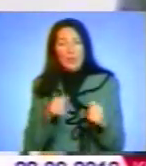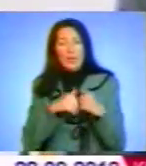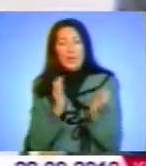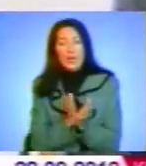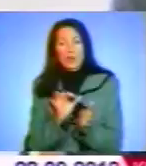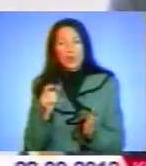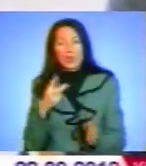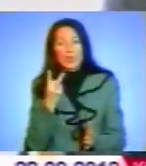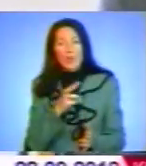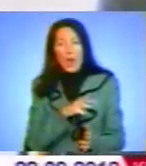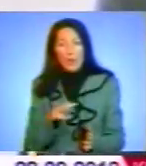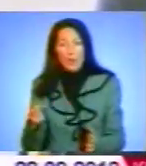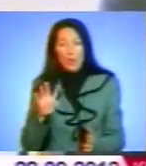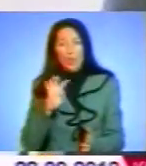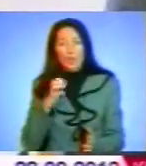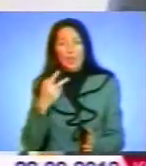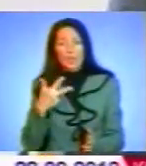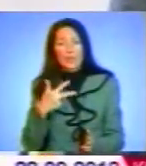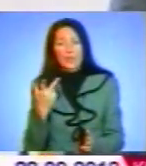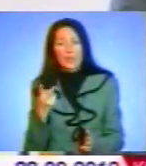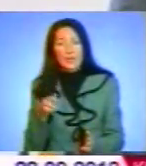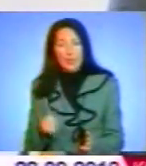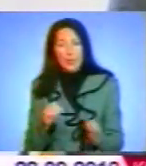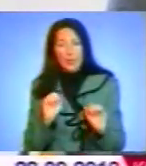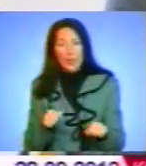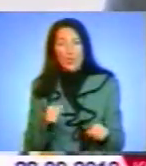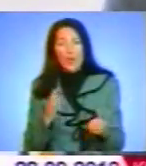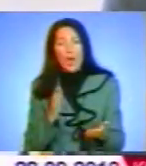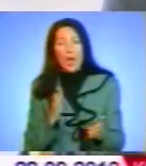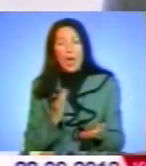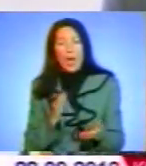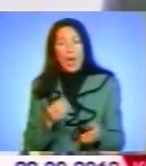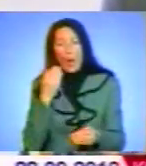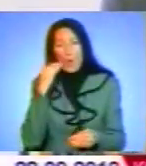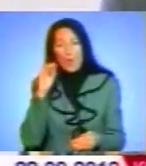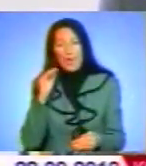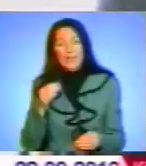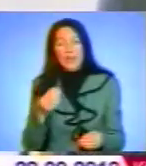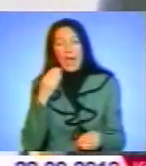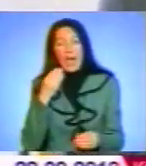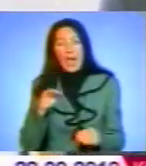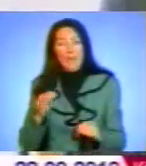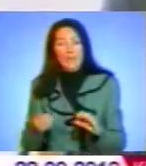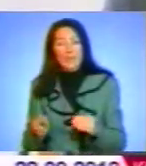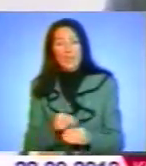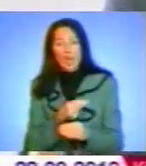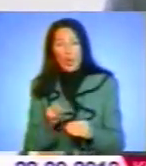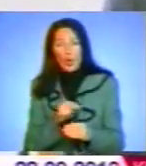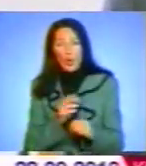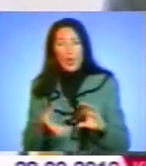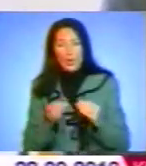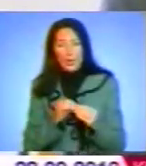мільйони 432 тисячі. І ми можемо і маємо можливості значно покращити ефективність результату лікування. І в нас є